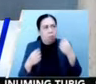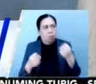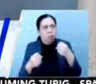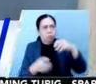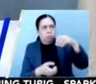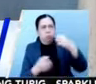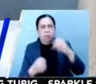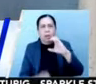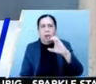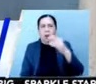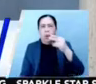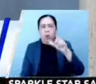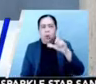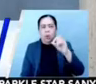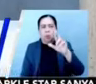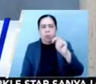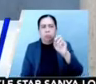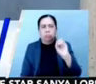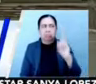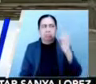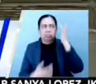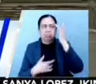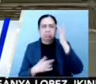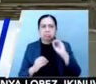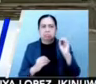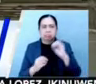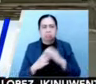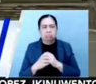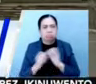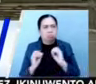Wala naman pong nagkasakit sa amin. Walang nagtaig.